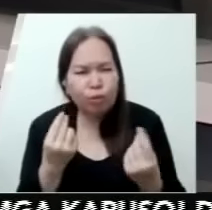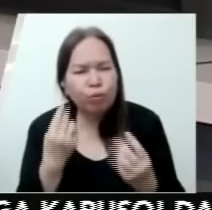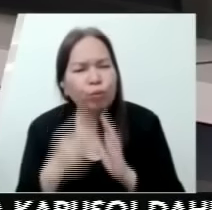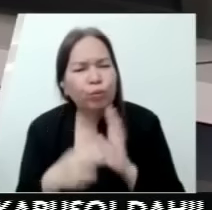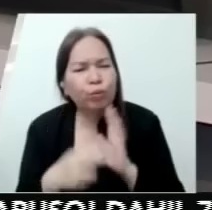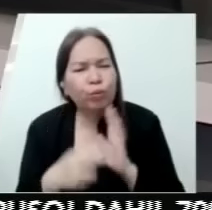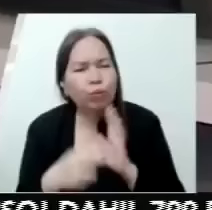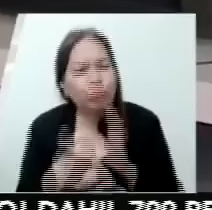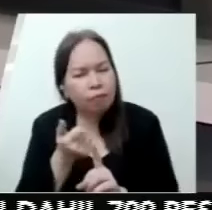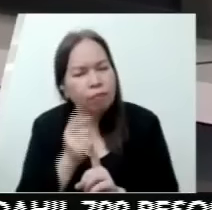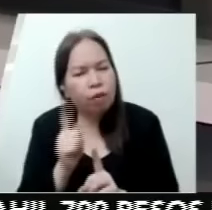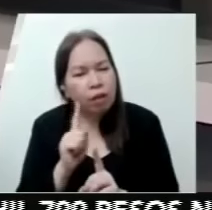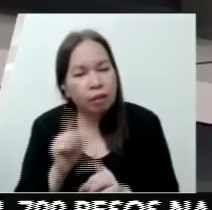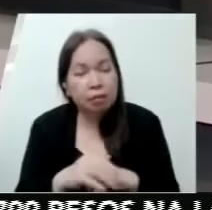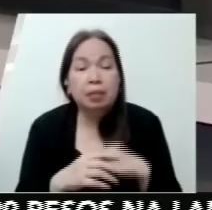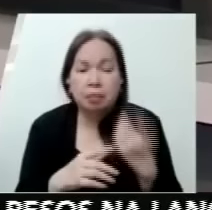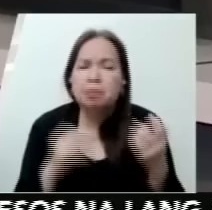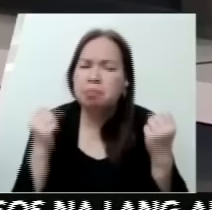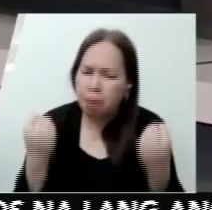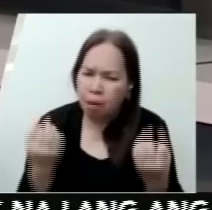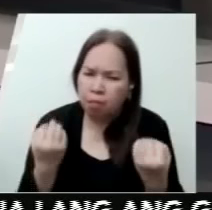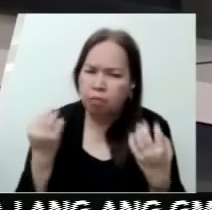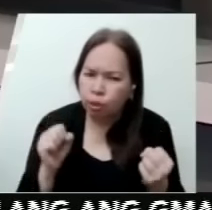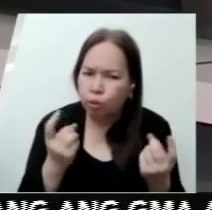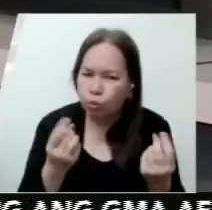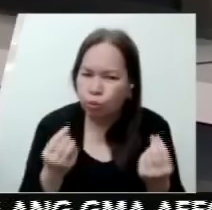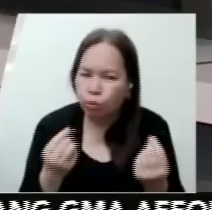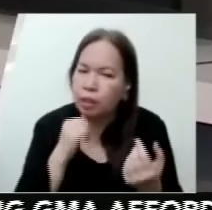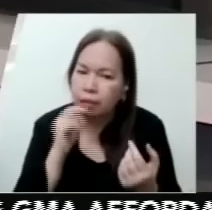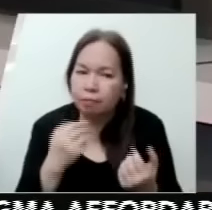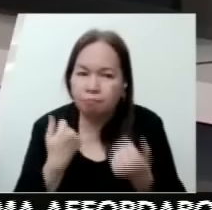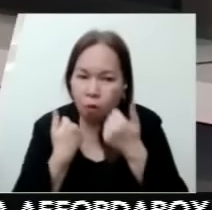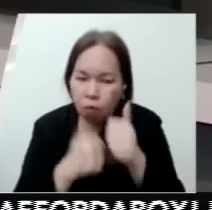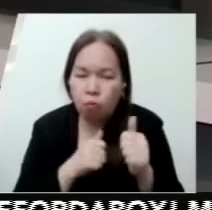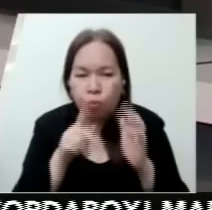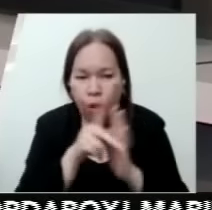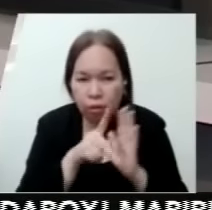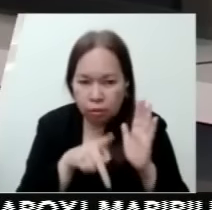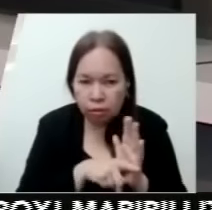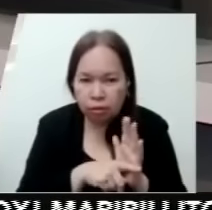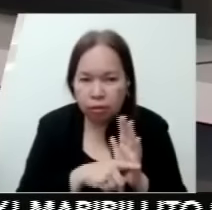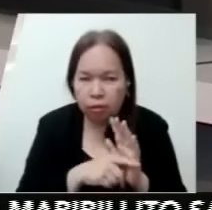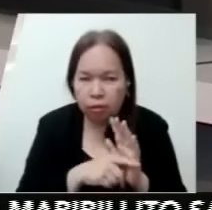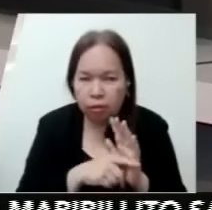isang analyst bukod sa hindi na niya kailangang umayon sa mga pulisiya ng administrasyon. Nakatutok si Ian